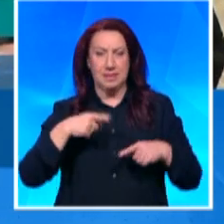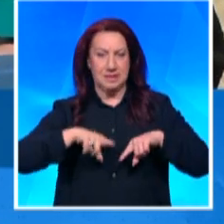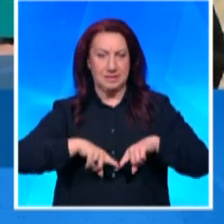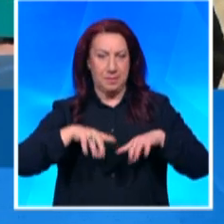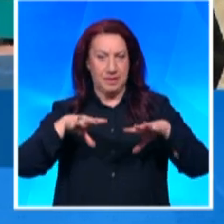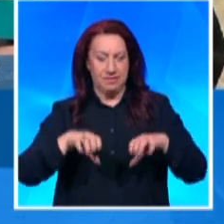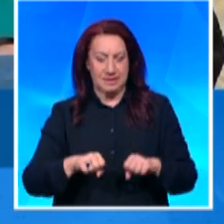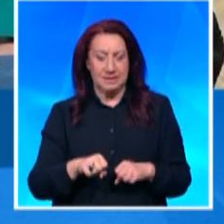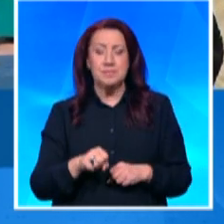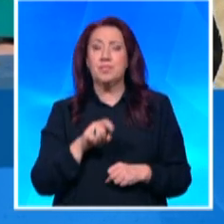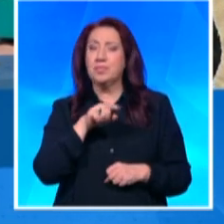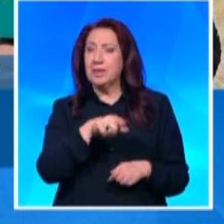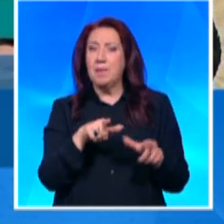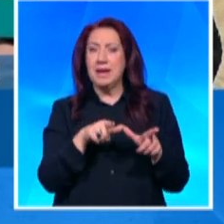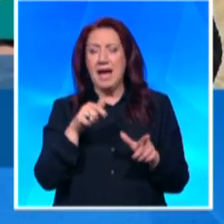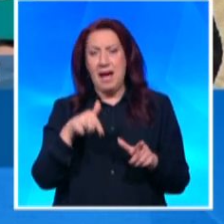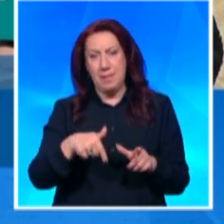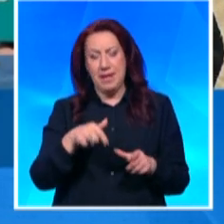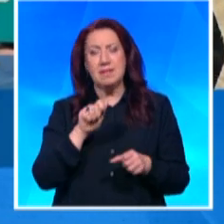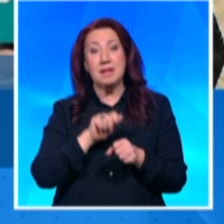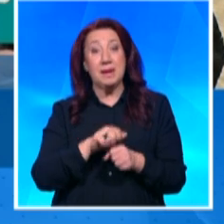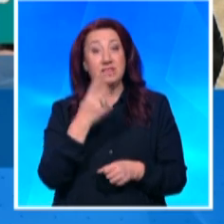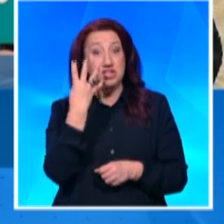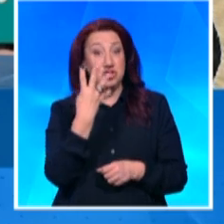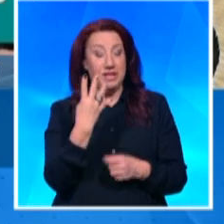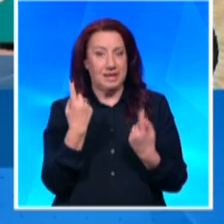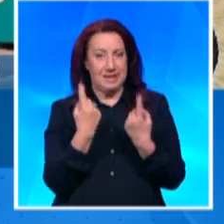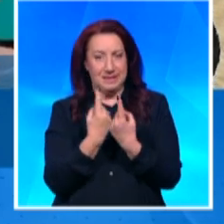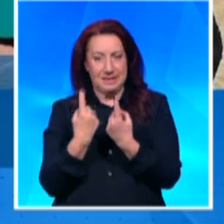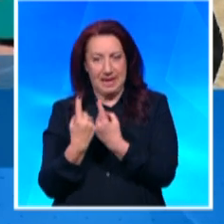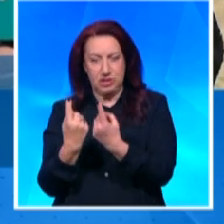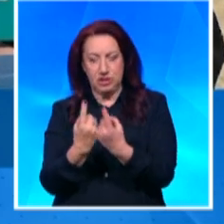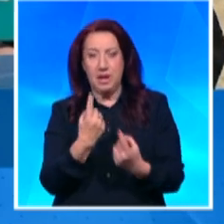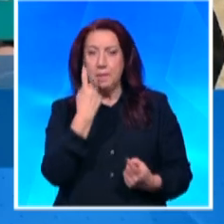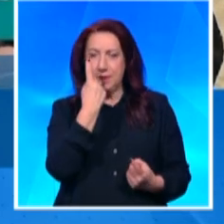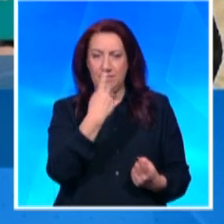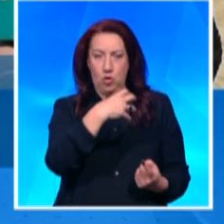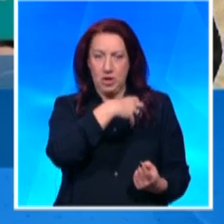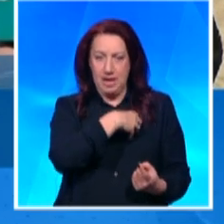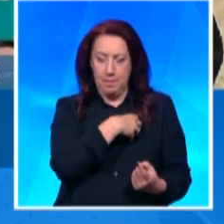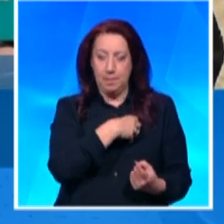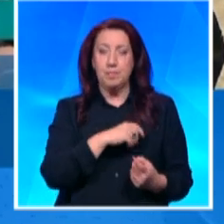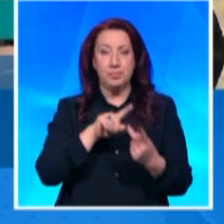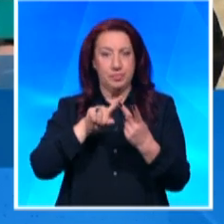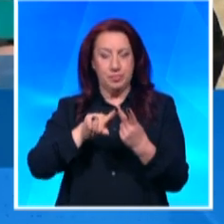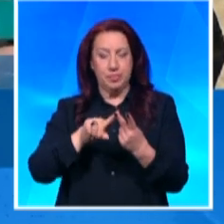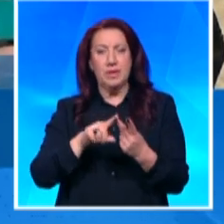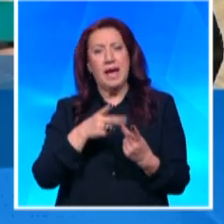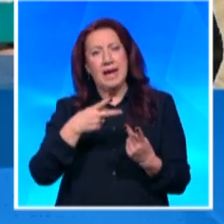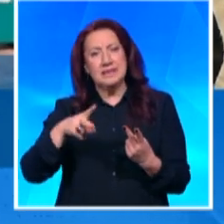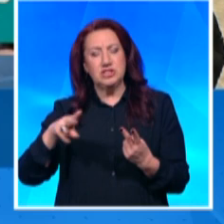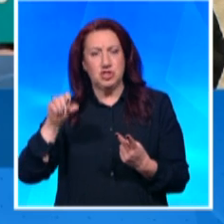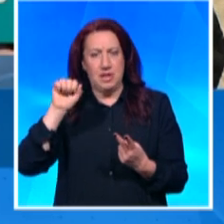като първата беше със своите, с депутатите на ГЕРБ, за да им благодари за подкрепата. Последваха и 3 срещи с партии Народното